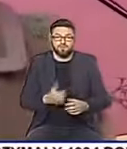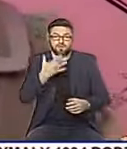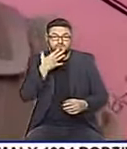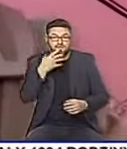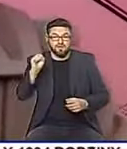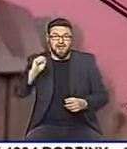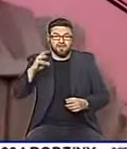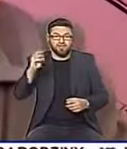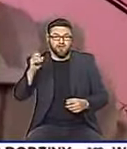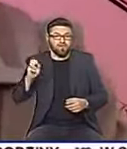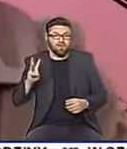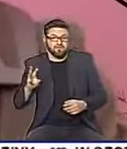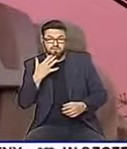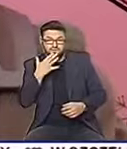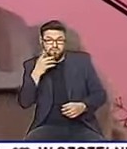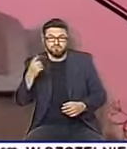w Andrzejowie